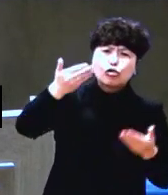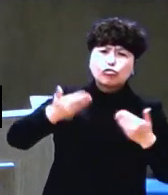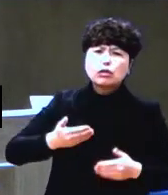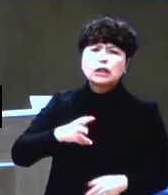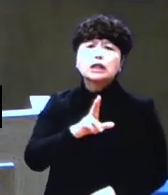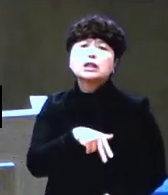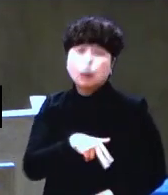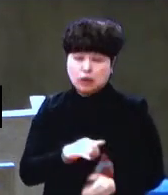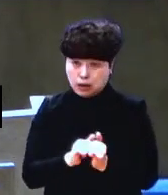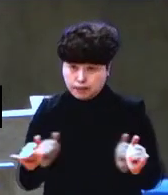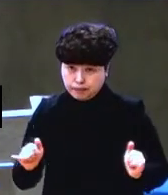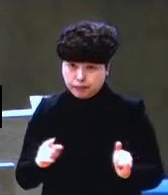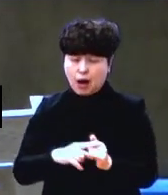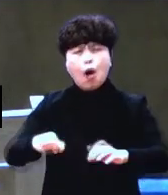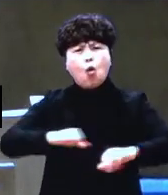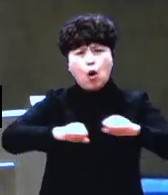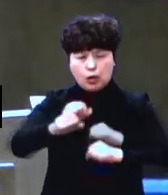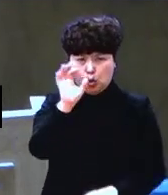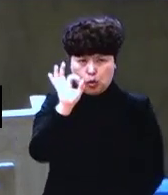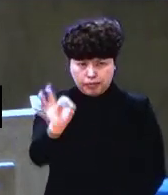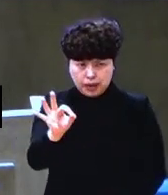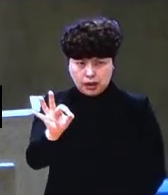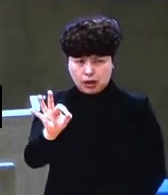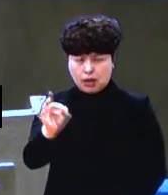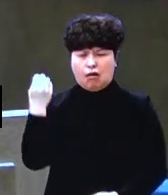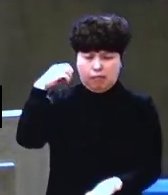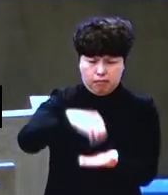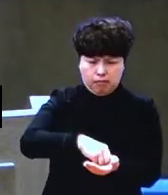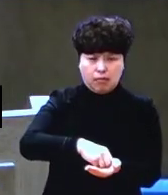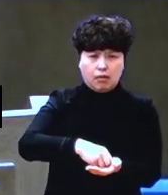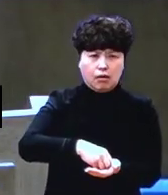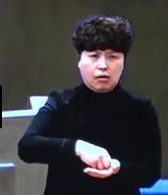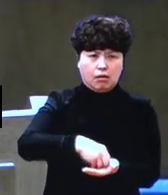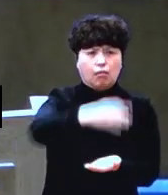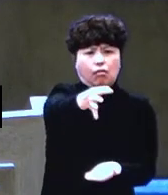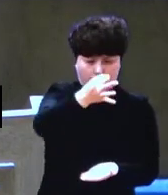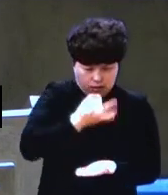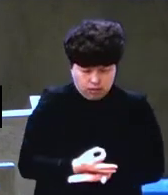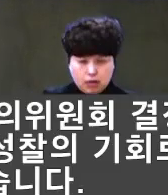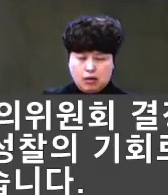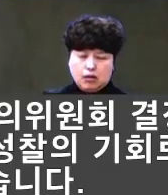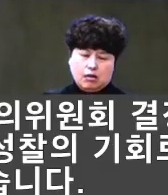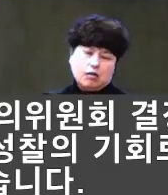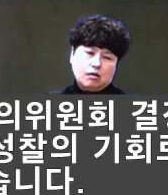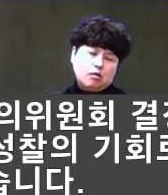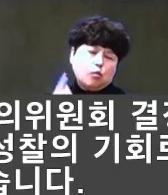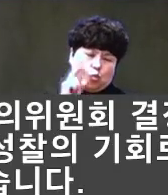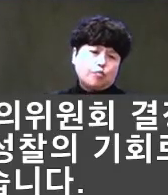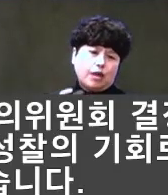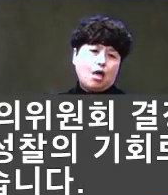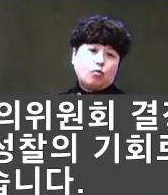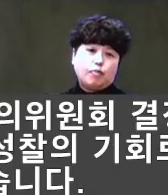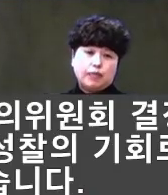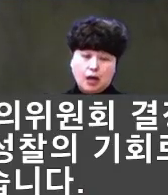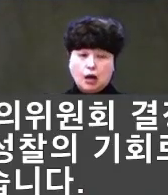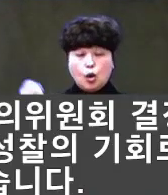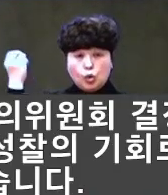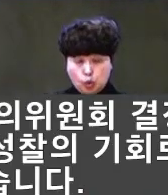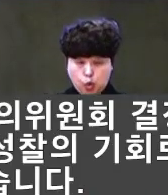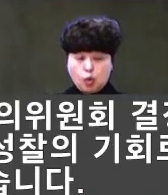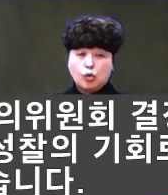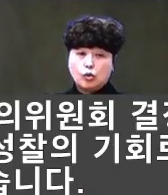의원님들은 의정활동비 반납을 스스로 고민해 봐야 할 것입니다. 두 번째,